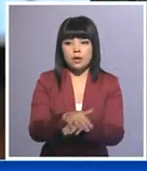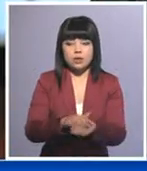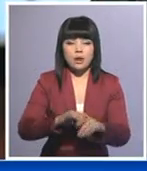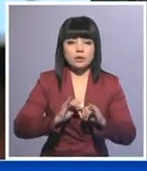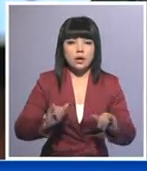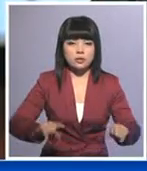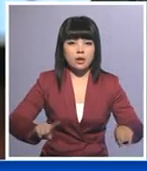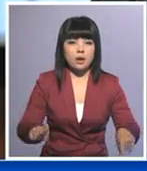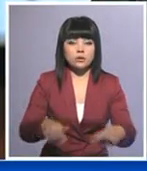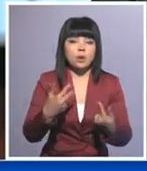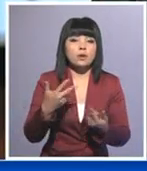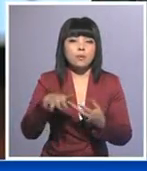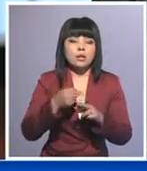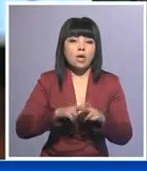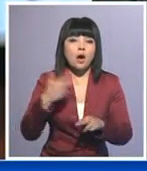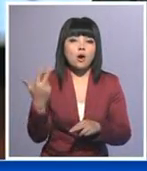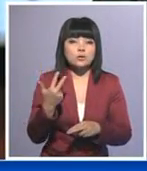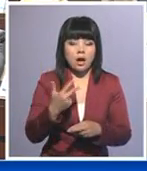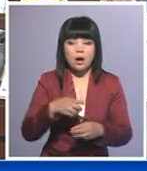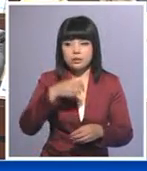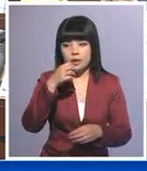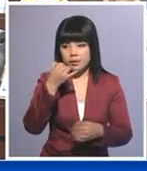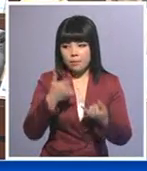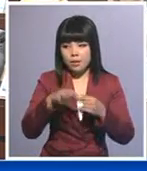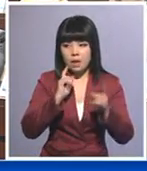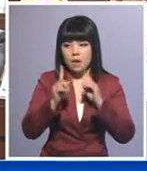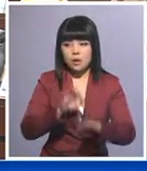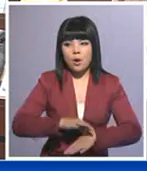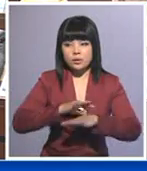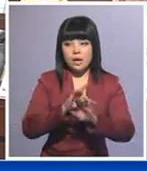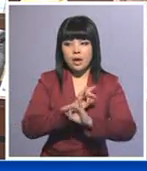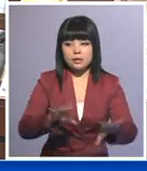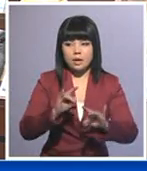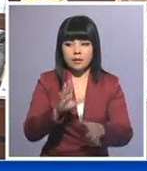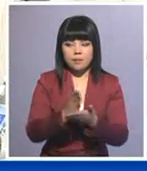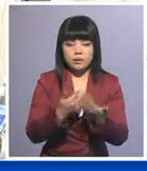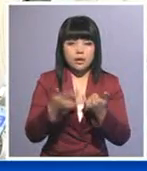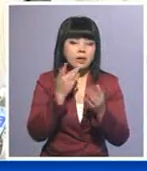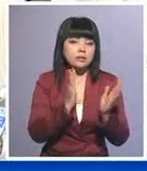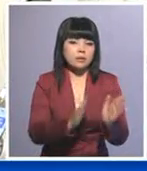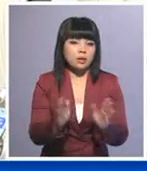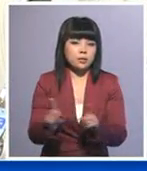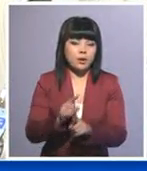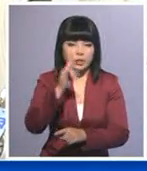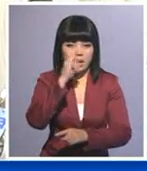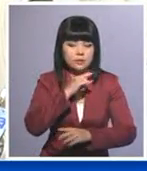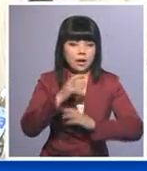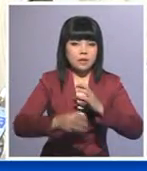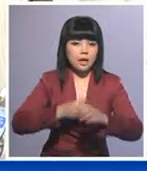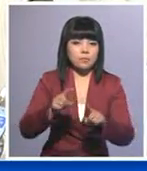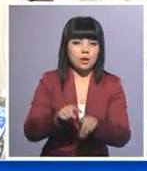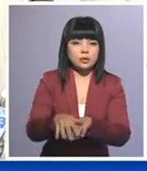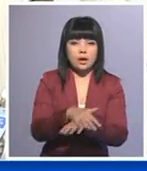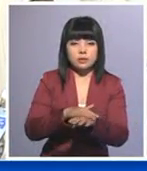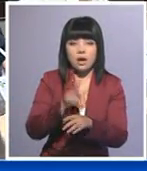өрлеуге атты 3-ші халықаралық ғылыми тәжірибелік конференцияда айтылды. Әлеуметтік тұрақтылық жағынан Қазақстан әлем елдерінің бел ортасында.